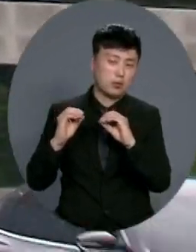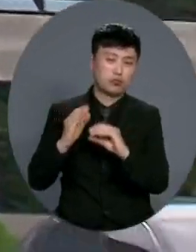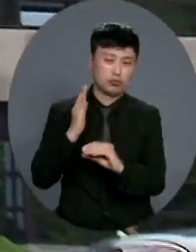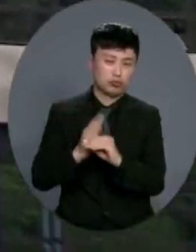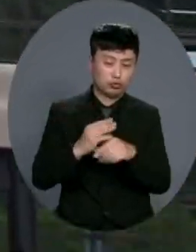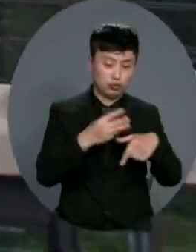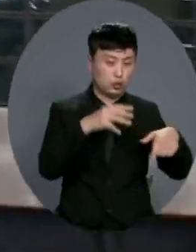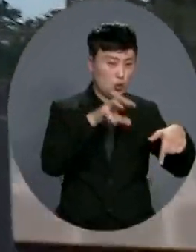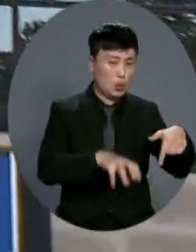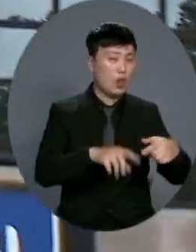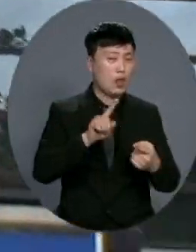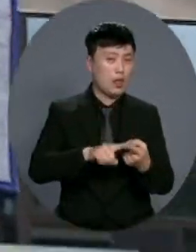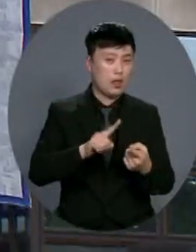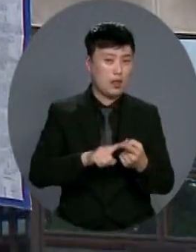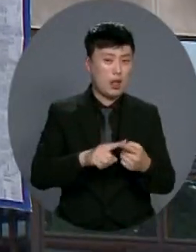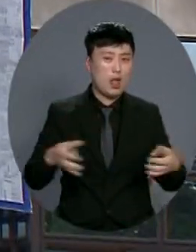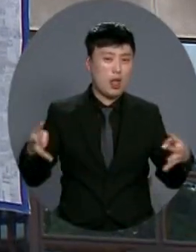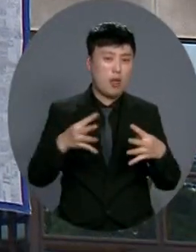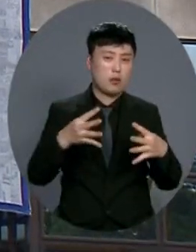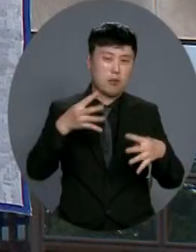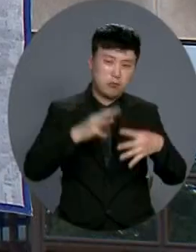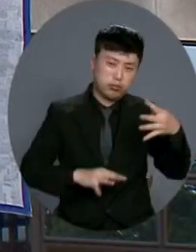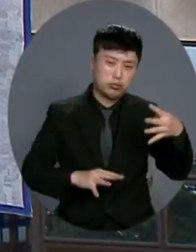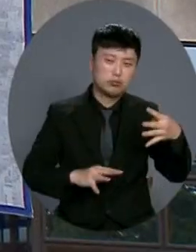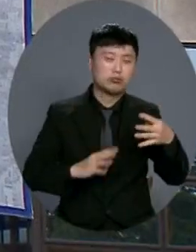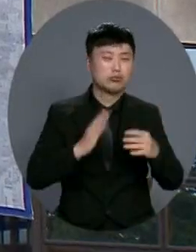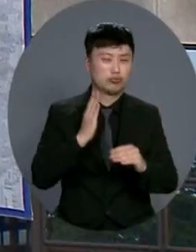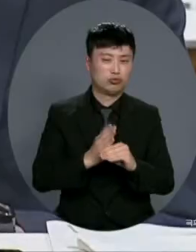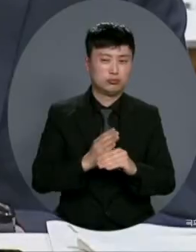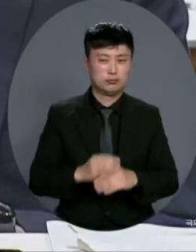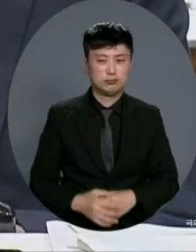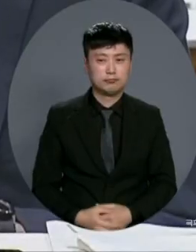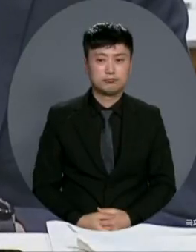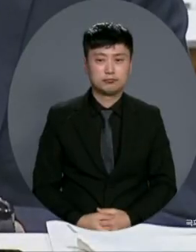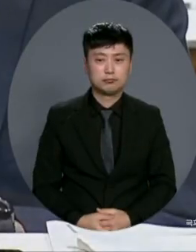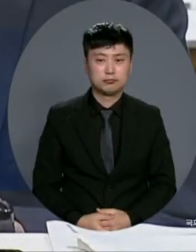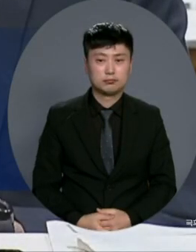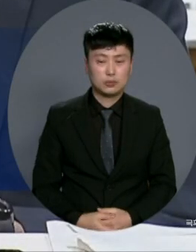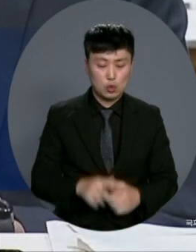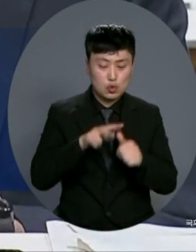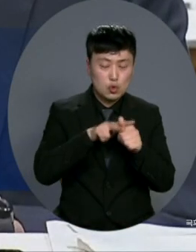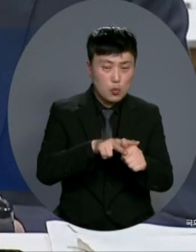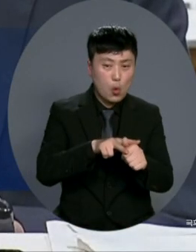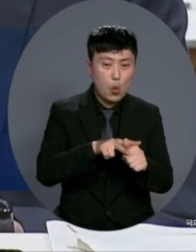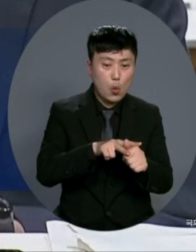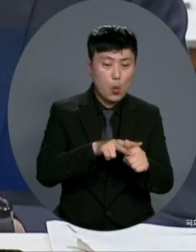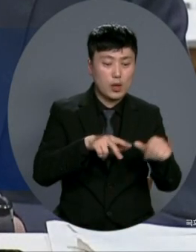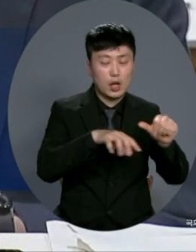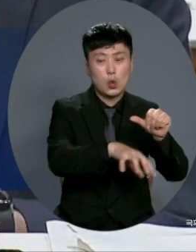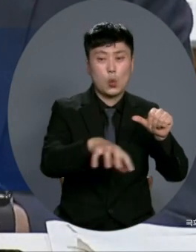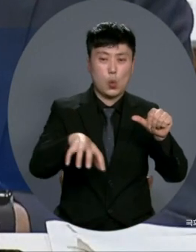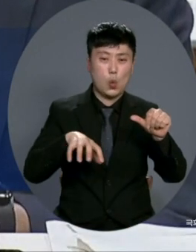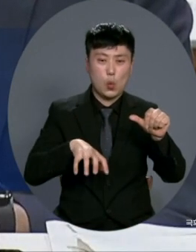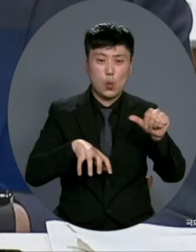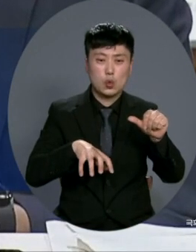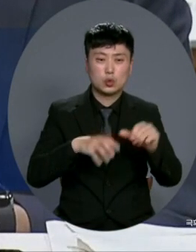점찍은 군위군을 두고 합의점을 찾지 못하는 것으로 보입니다. 신청 후보지를 신청한 다섯 군데 중에서